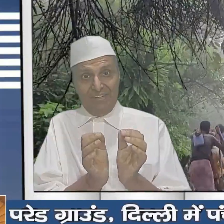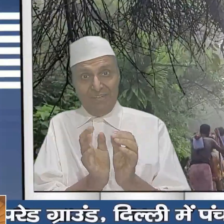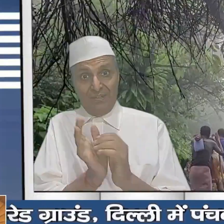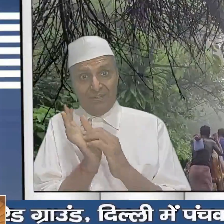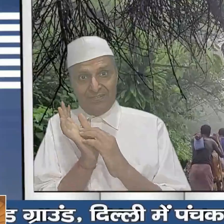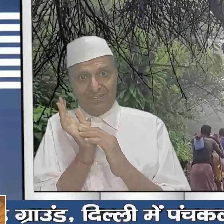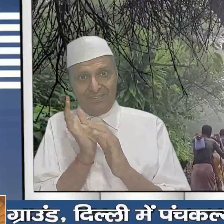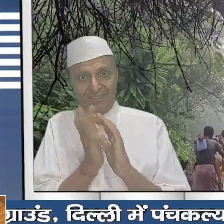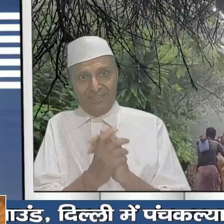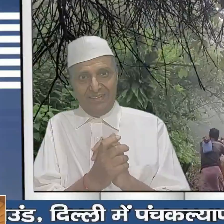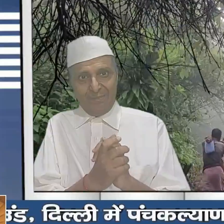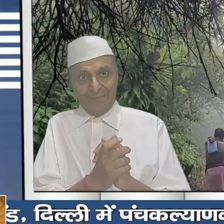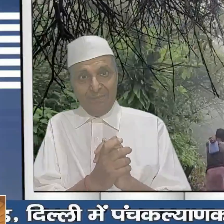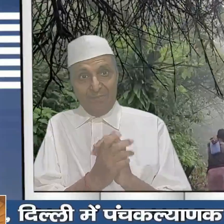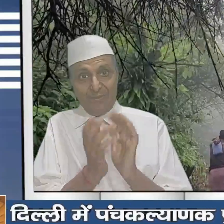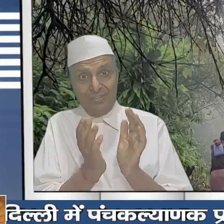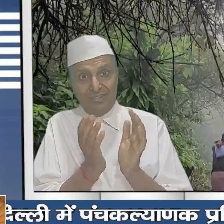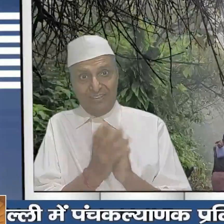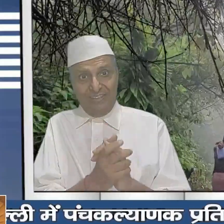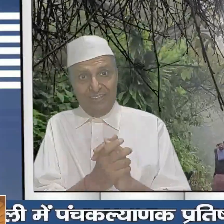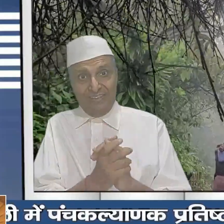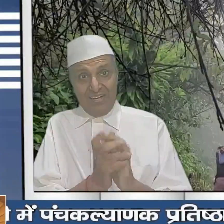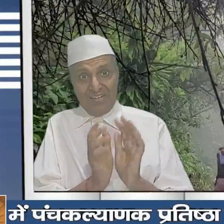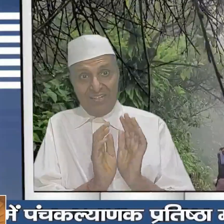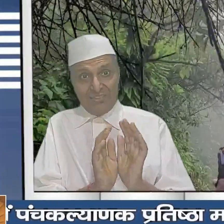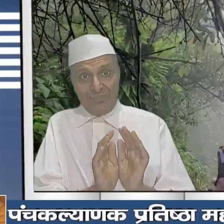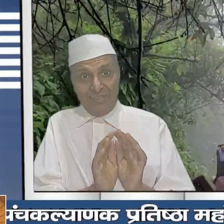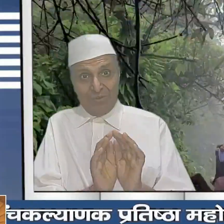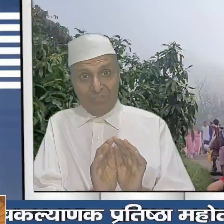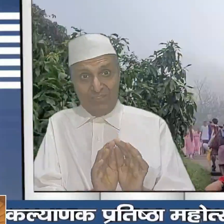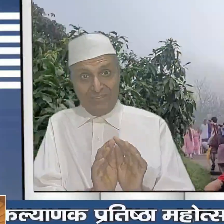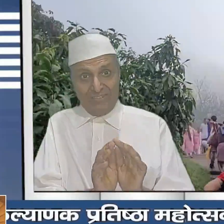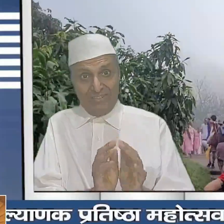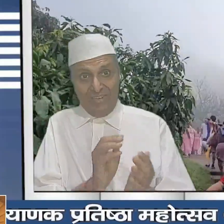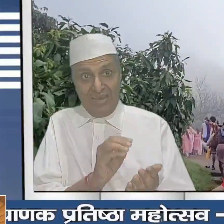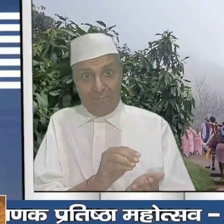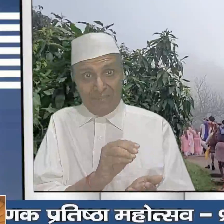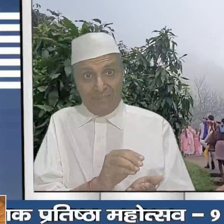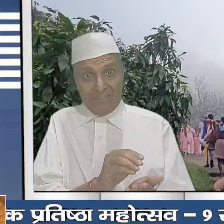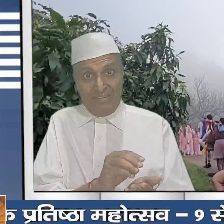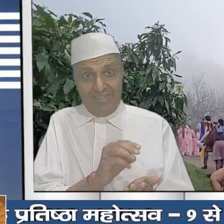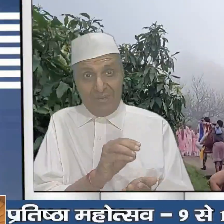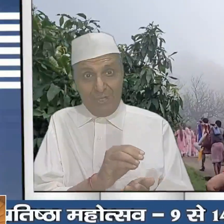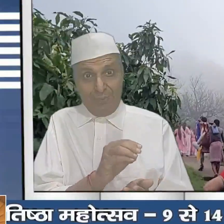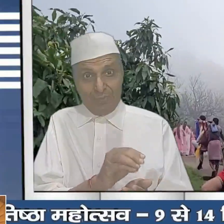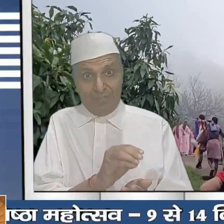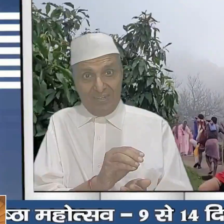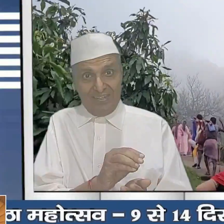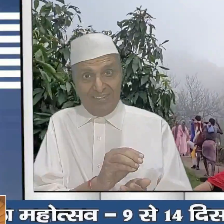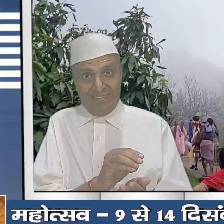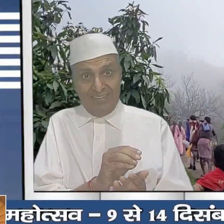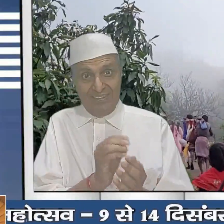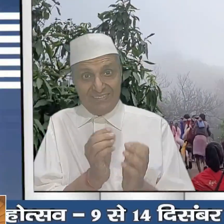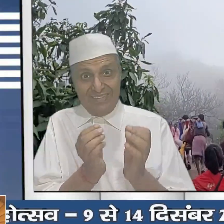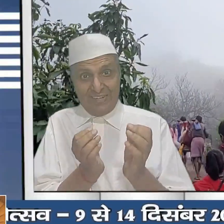कह रहे, संत कहते हैं। वह तो ये कहते हैं, अगर यह सुविधाओं का ताता आपकी तरफ, कहते ना ये लॉलीपॉप जो बढ़